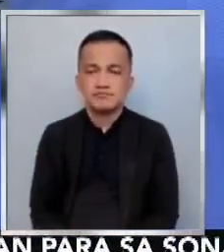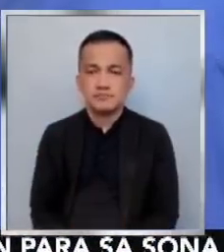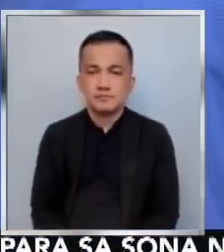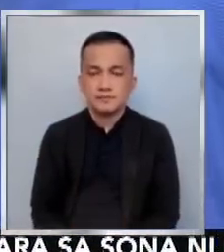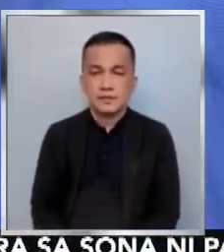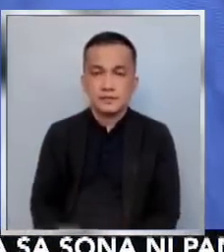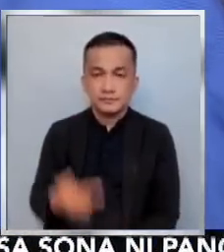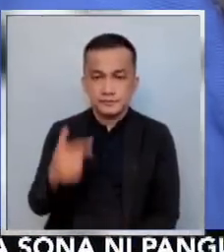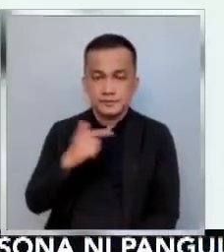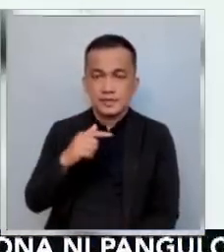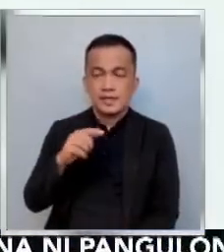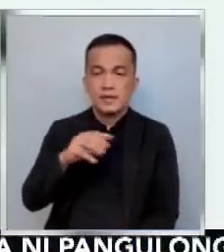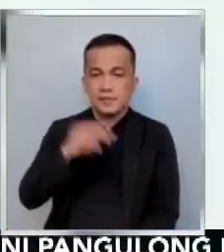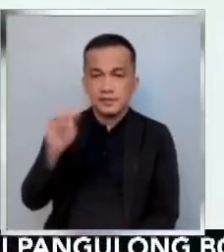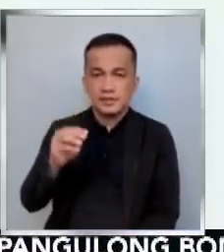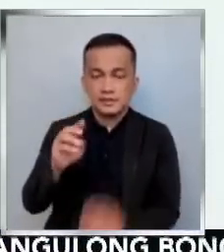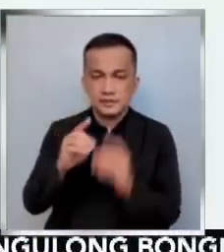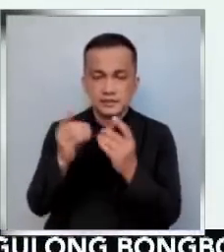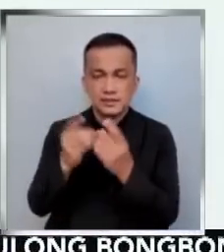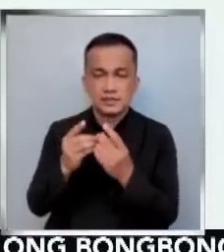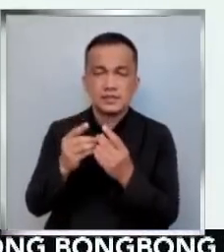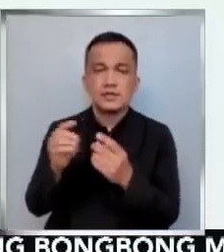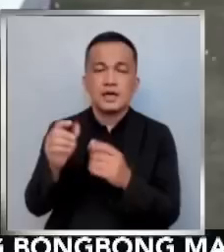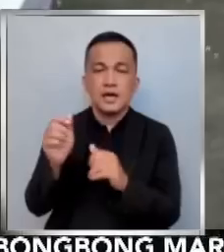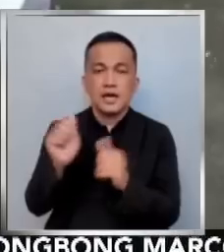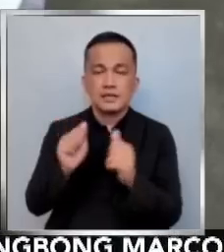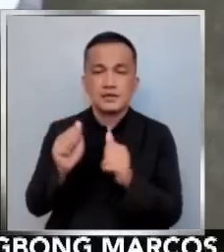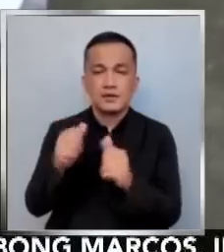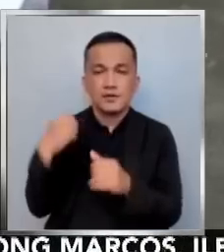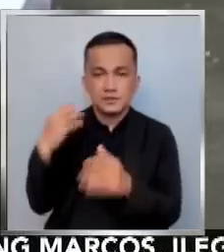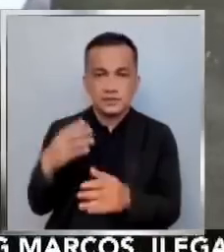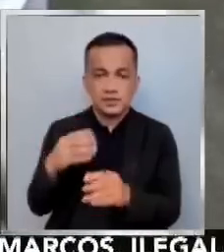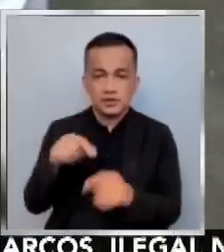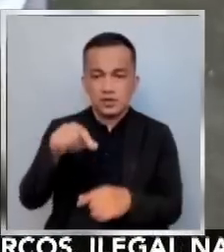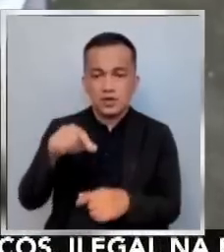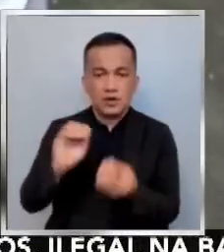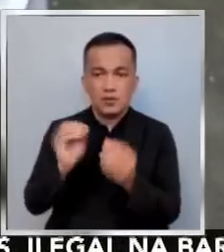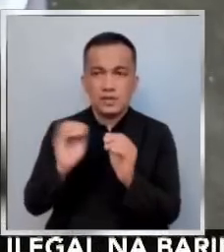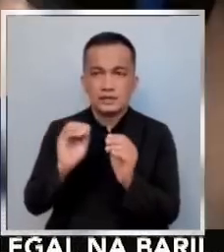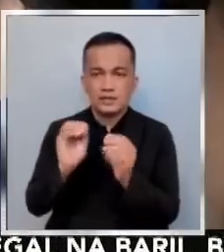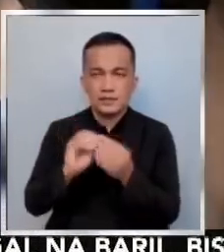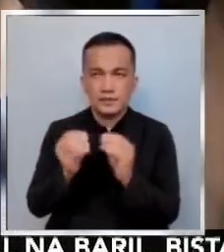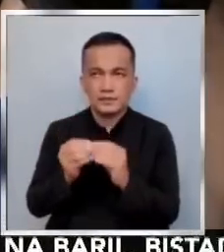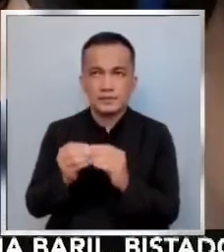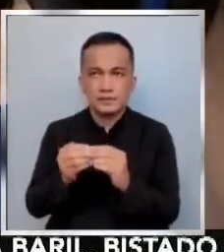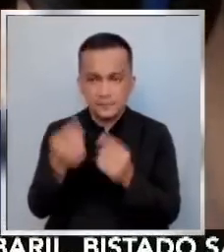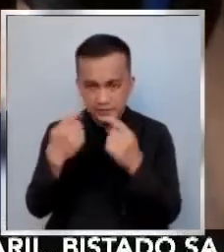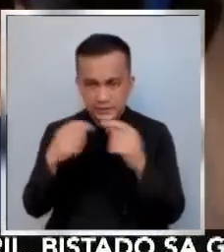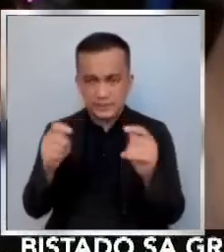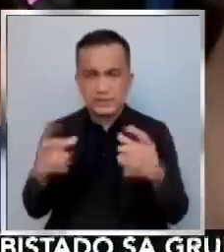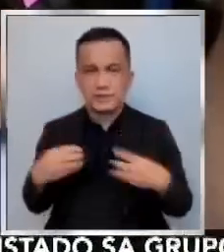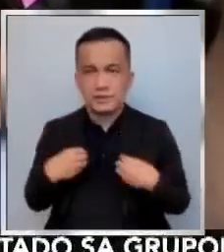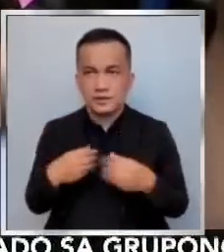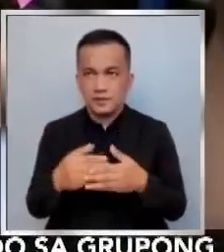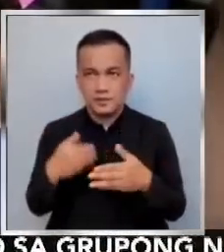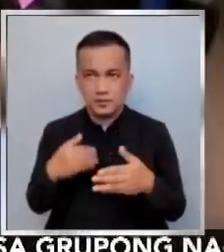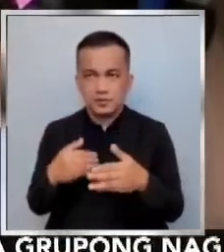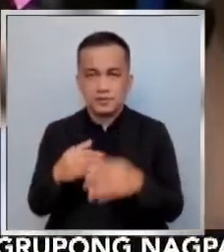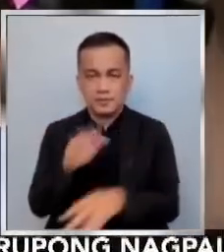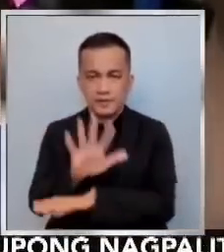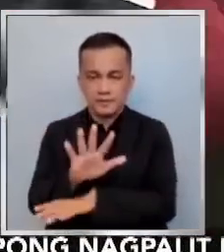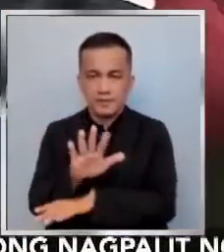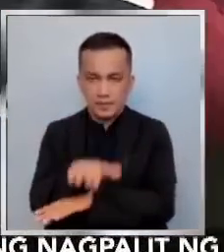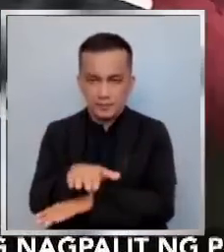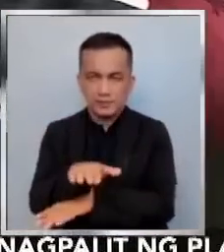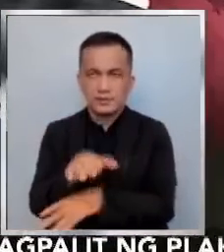2 Acting Election Officer, ang mga walang queue numbers, susubukan pa rin nilang ma-accommodate bago mag-alas 5 ng hapon, basta't